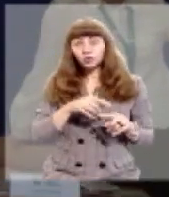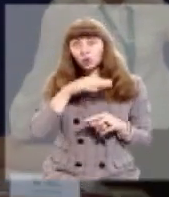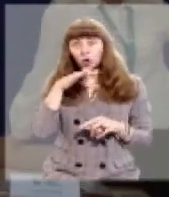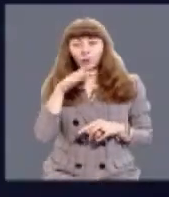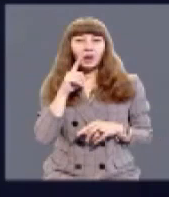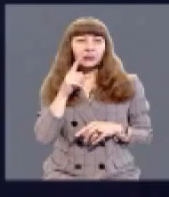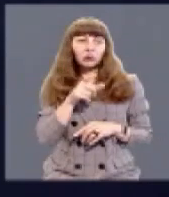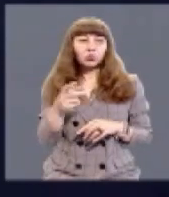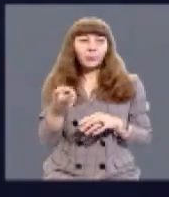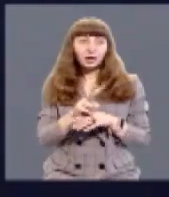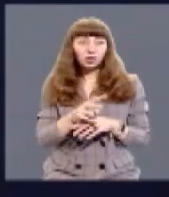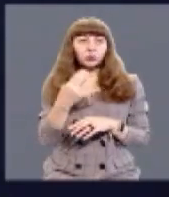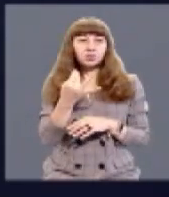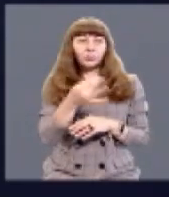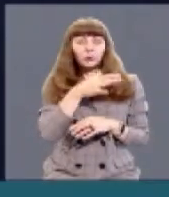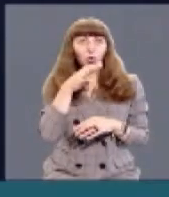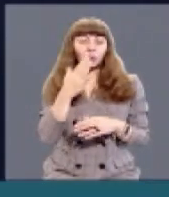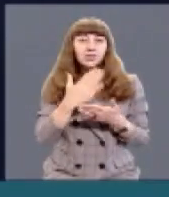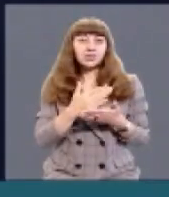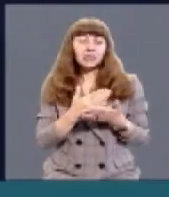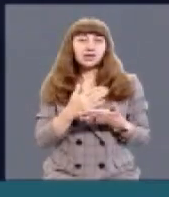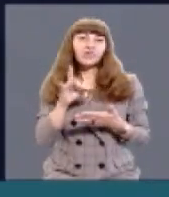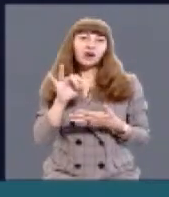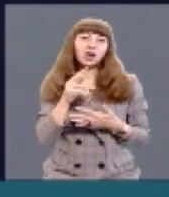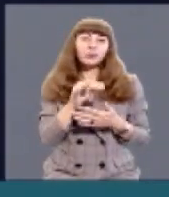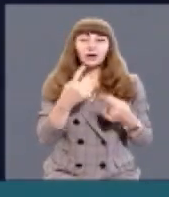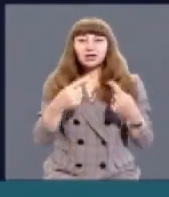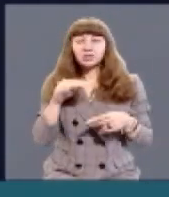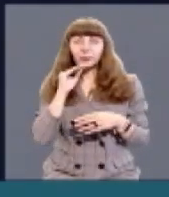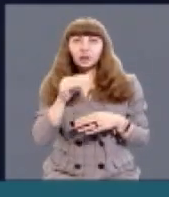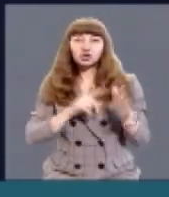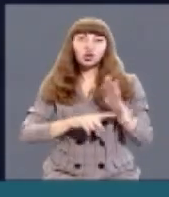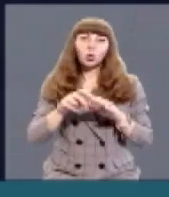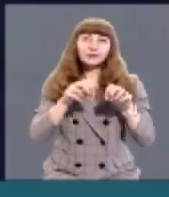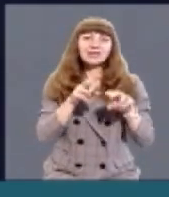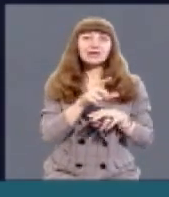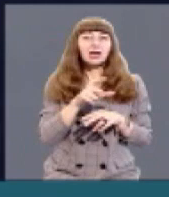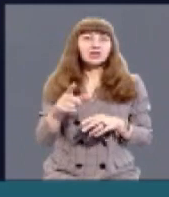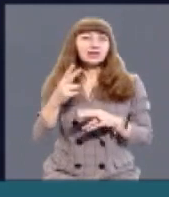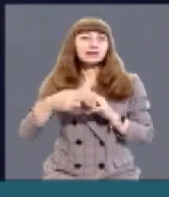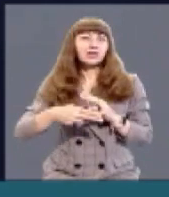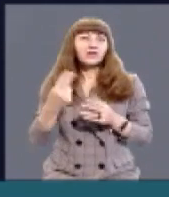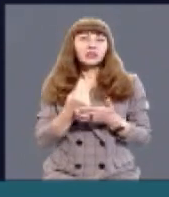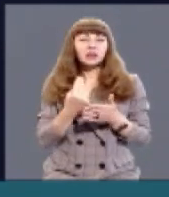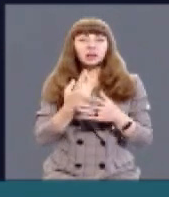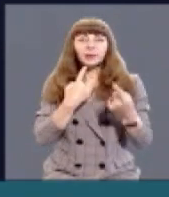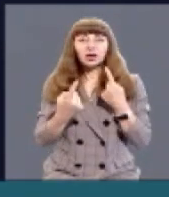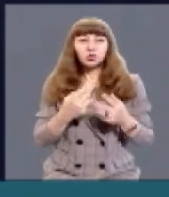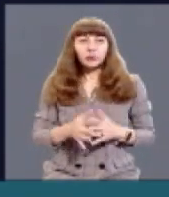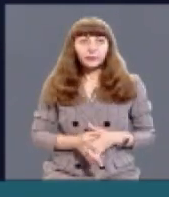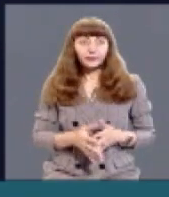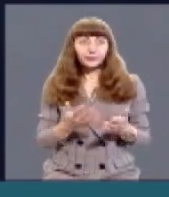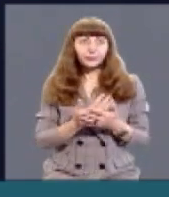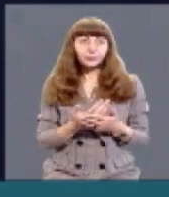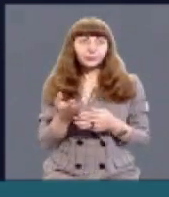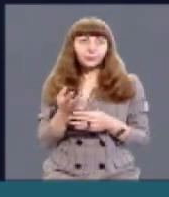приходит, интересуется. Много есть вакансий по различным специальностям, начиная от специалистов, заканчивая так называемыми финансовыми консультантами.